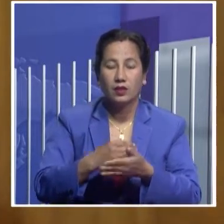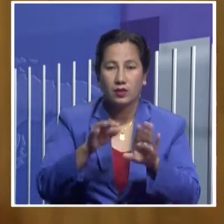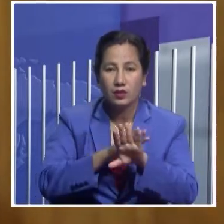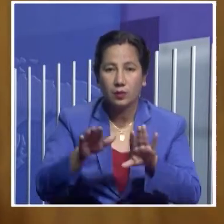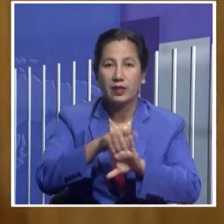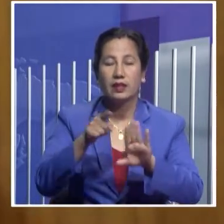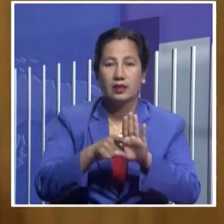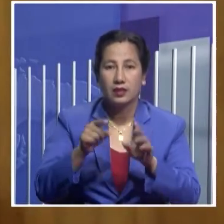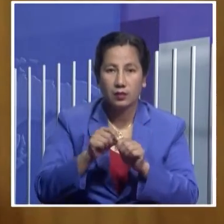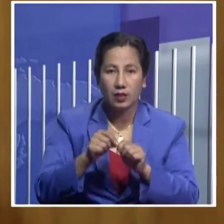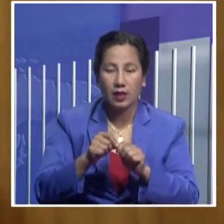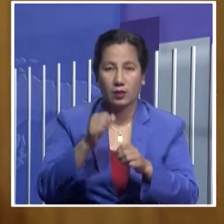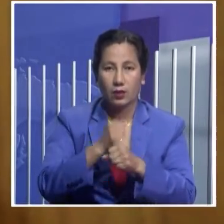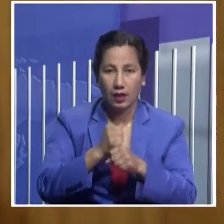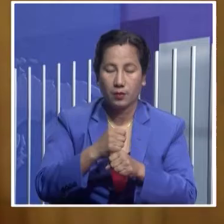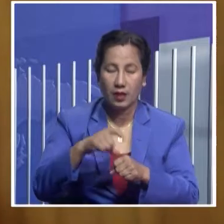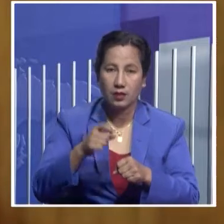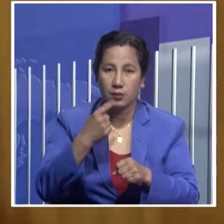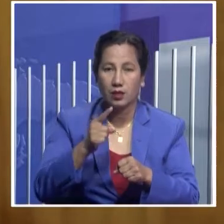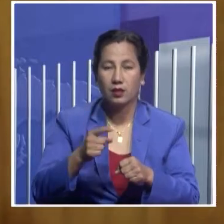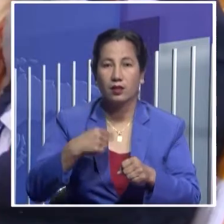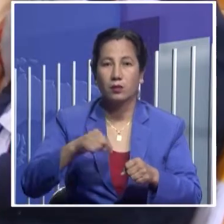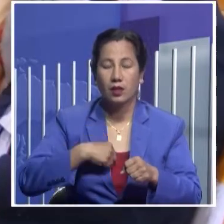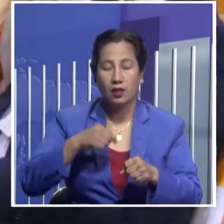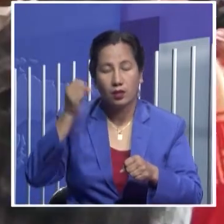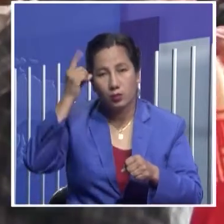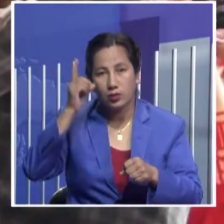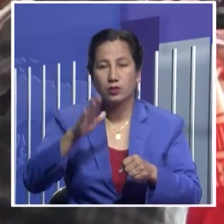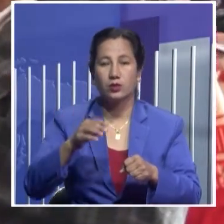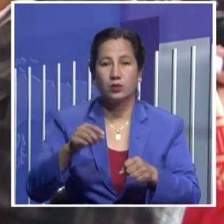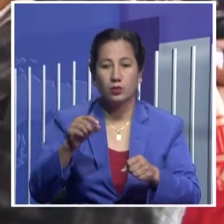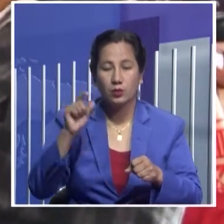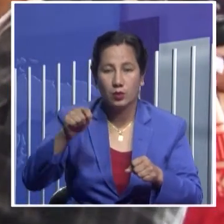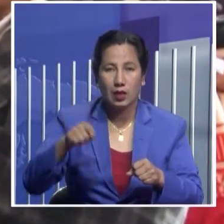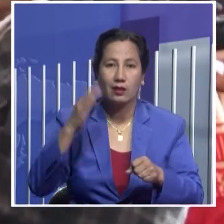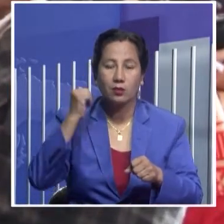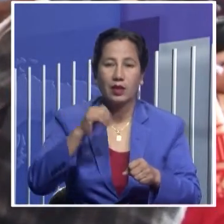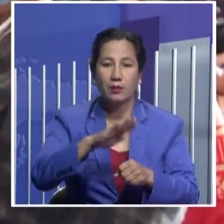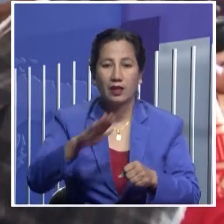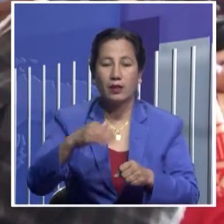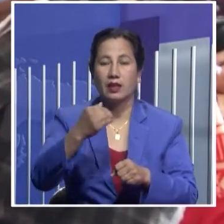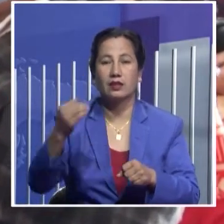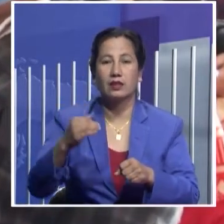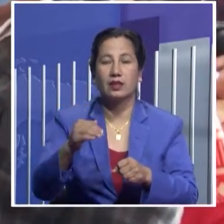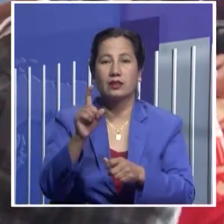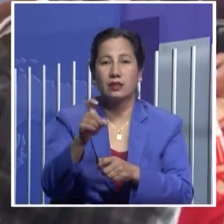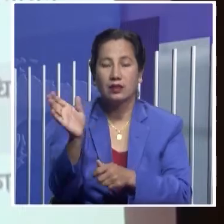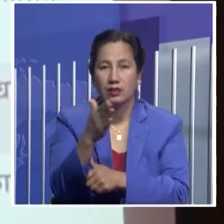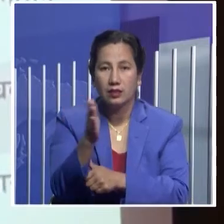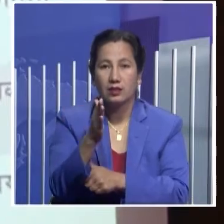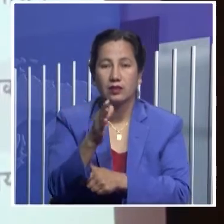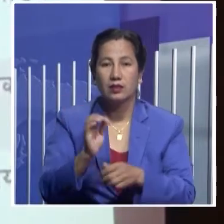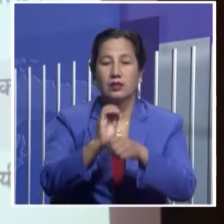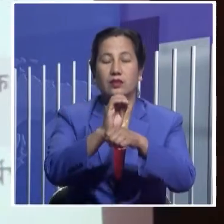बनाएको काम लाग्नेछ भन्ने मैले बुझेको छु। कानून महिला बालबालिका तथा ज्येष्ठ नागरिक मन्त्रालयका सचिव राजेन्द्र